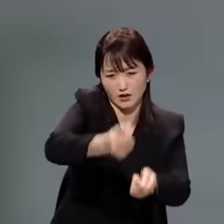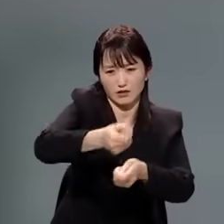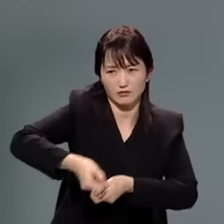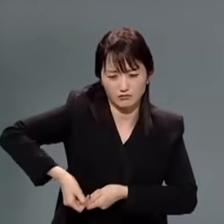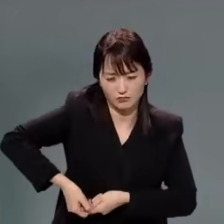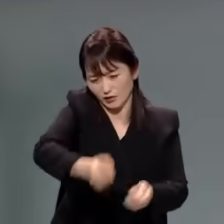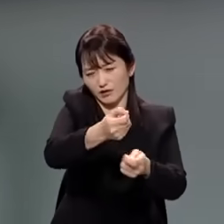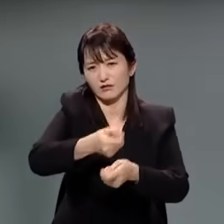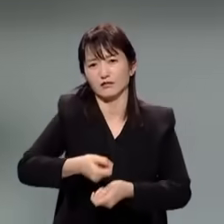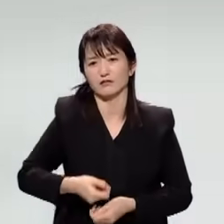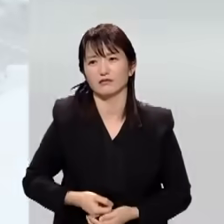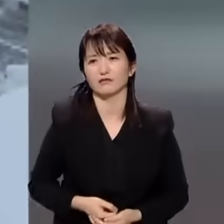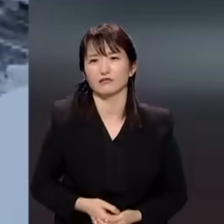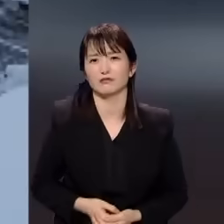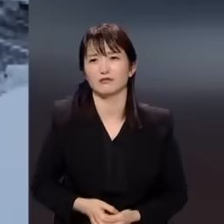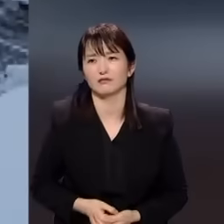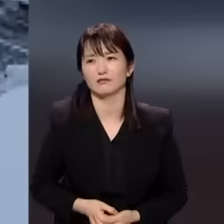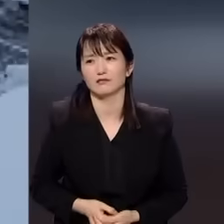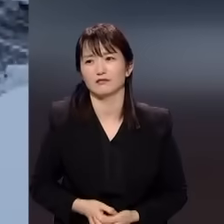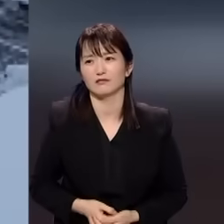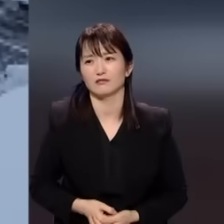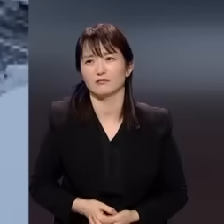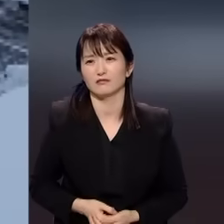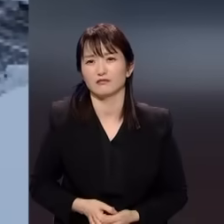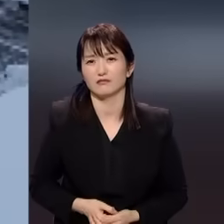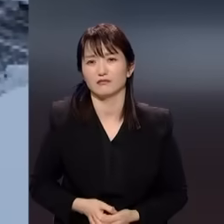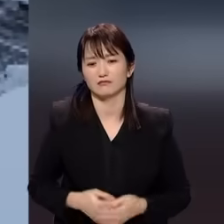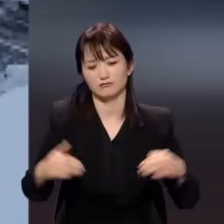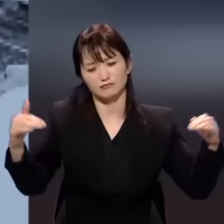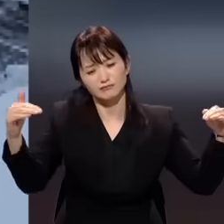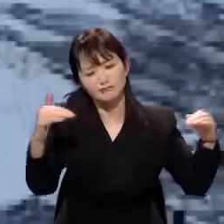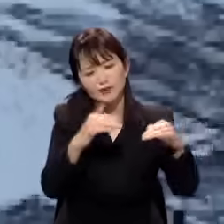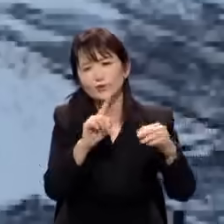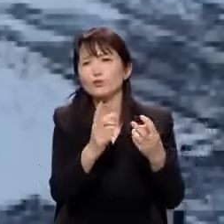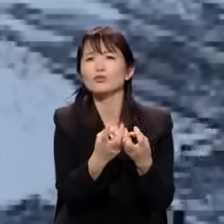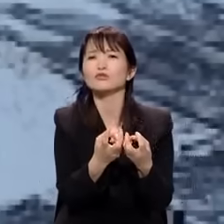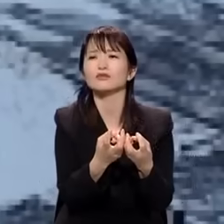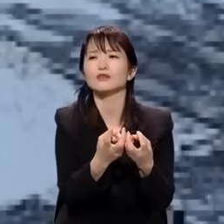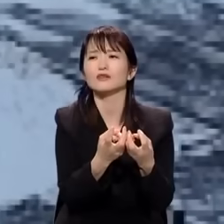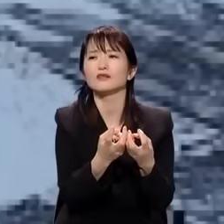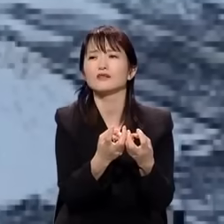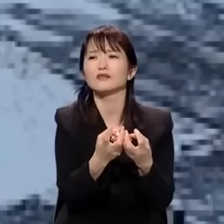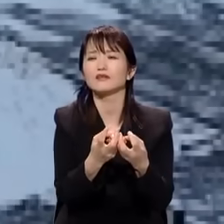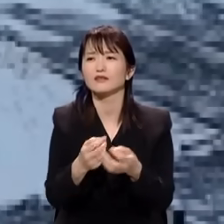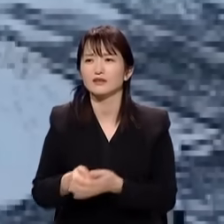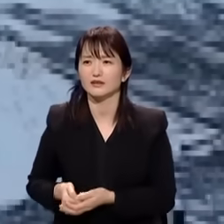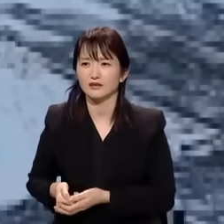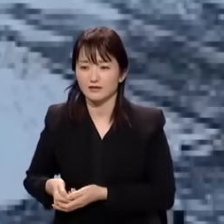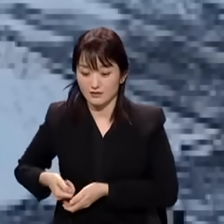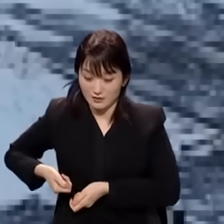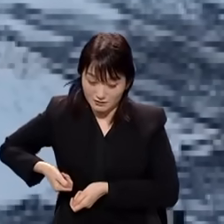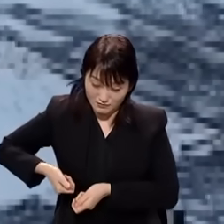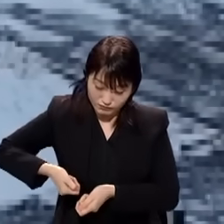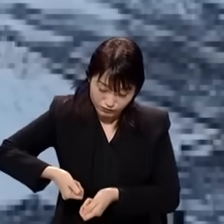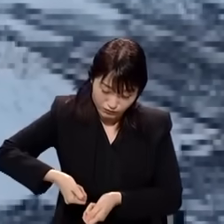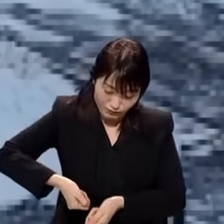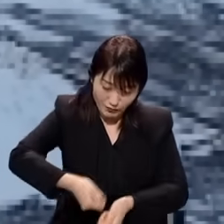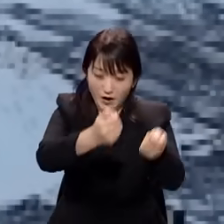던져버리고 있습니다. 저거. 아니 저 차는 저 어쩌라고 저 기어이 그냥 저렇게 다 밀어. 아이고 지금 차 지나가네